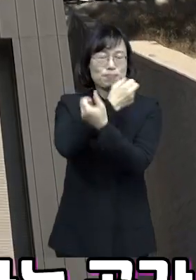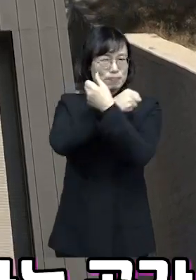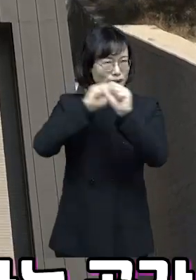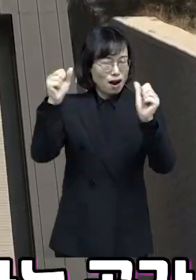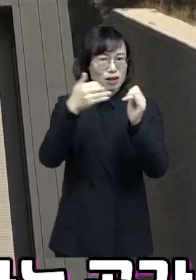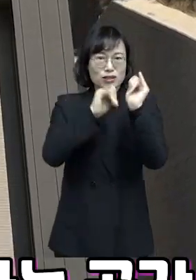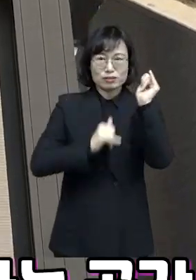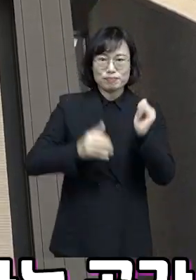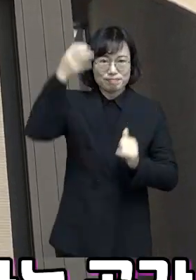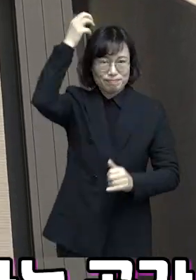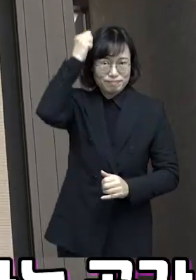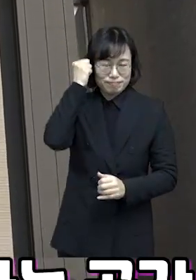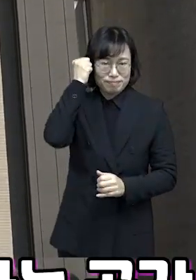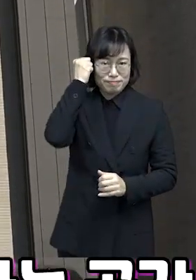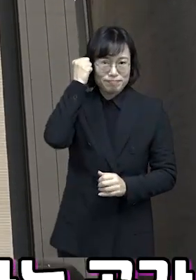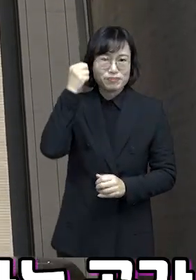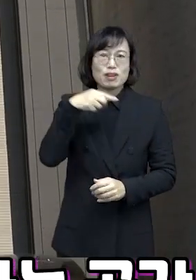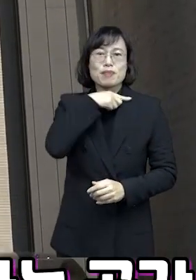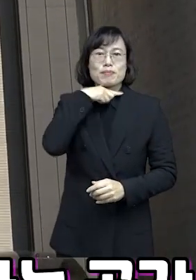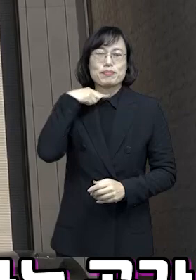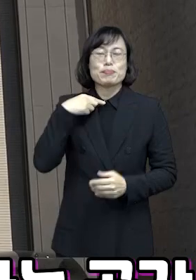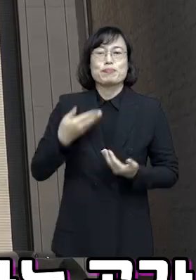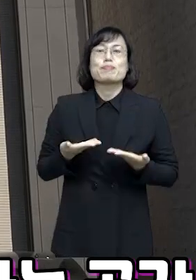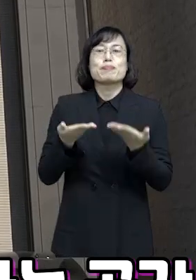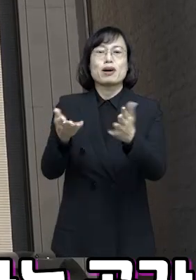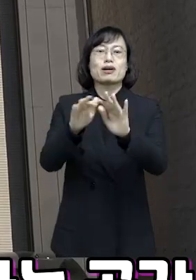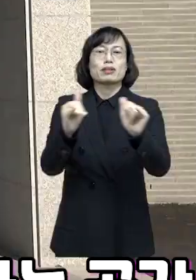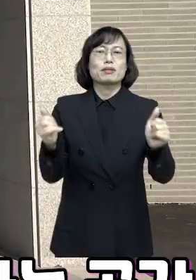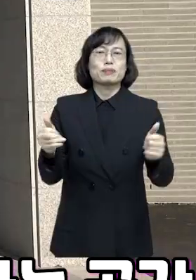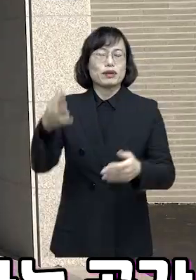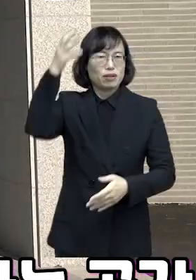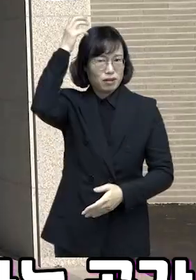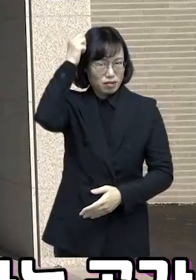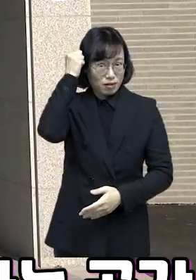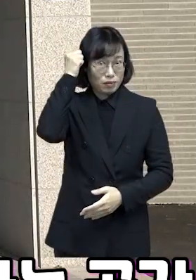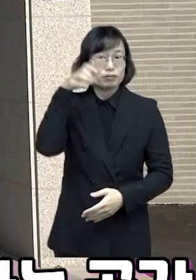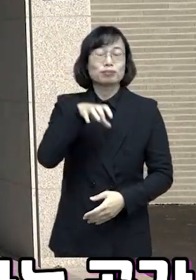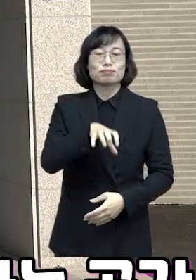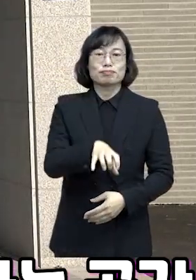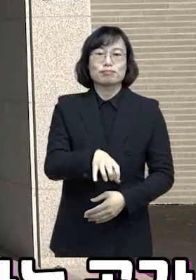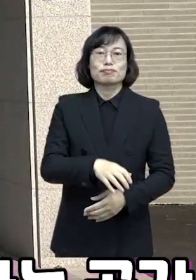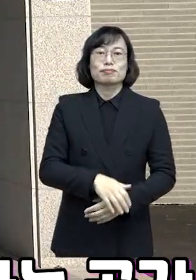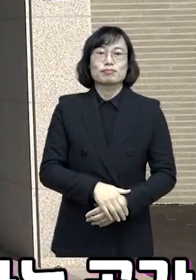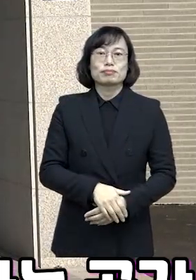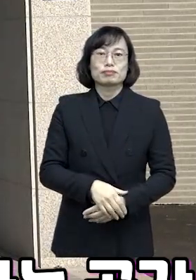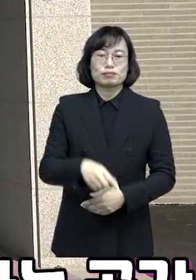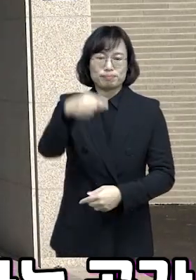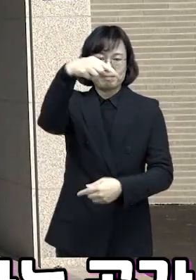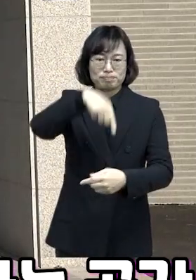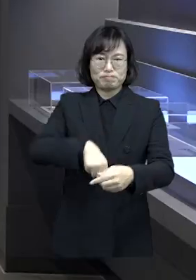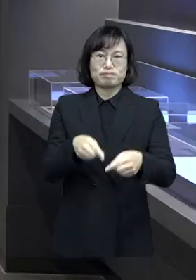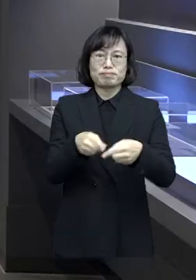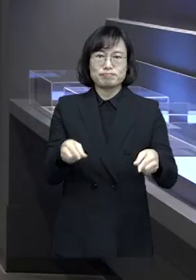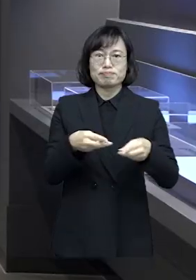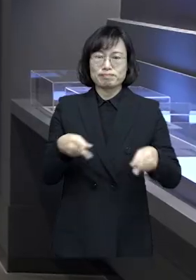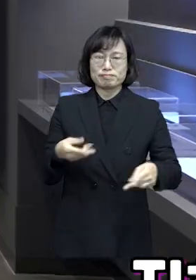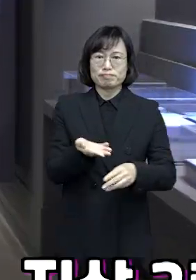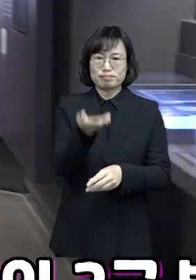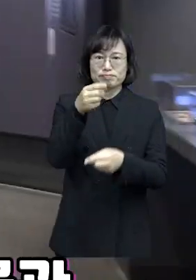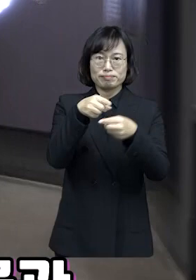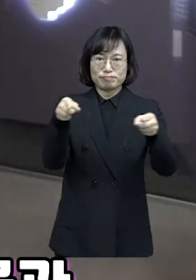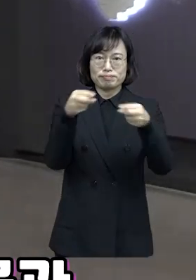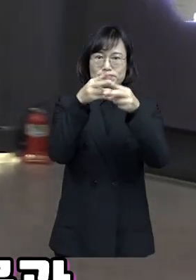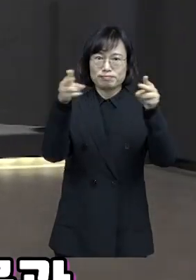양산독립기념관은 양산의 독립운동사를 기억하고 조국의 광복을 위해 헌신하신 분들을 추모하는 공간입니다. 지하